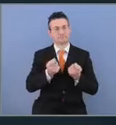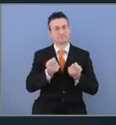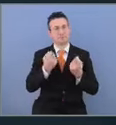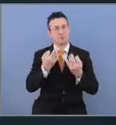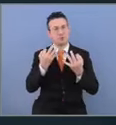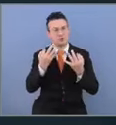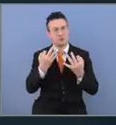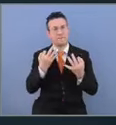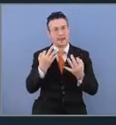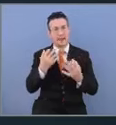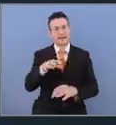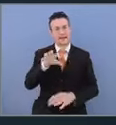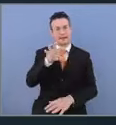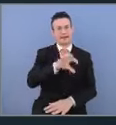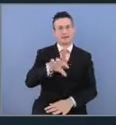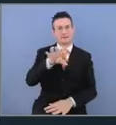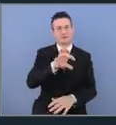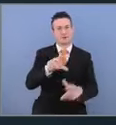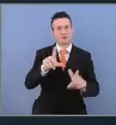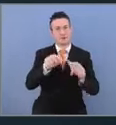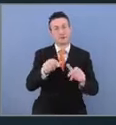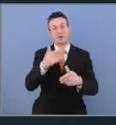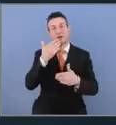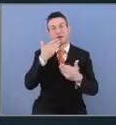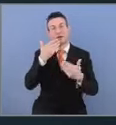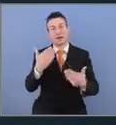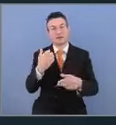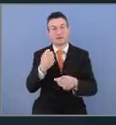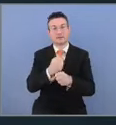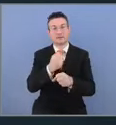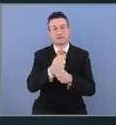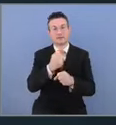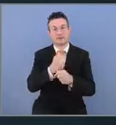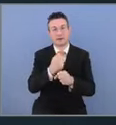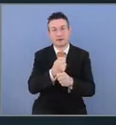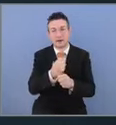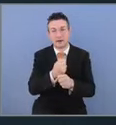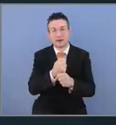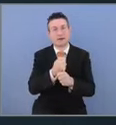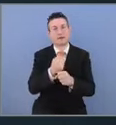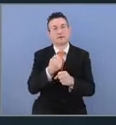devo dire, grazie a questo lavoro fatto assolutamente.